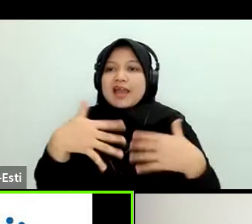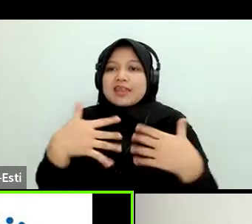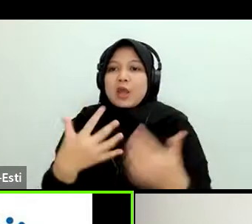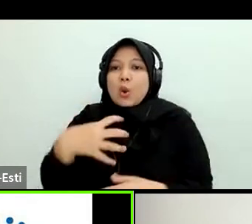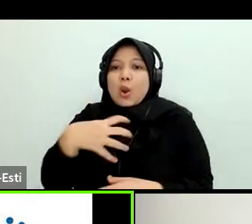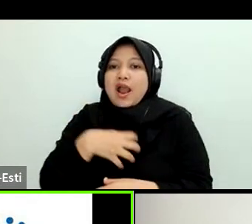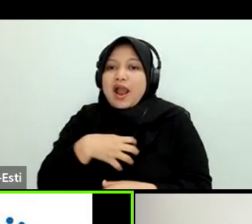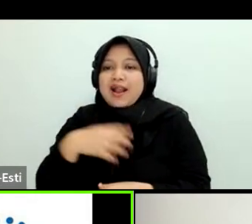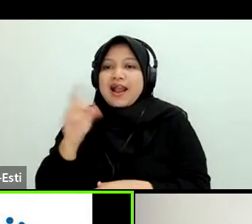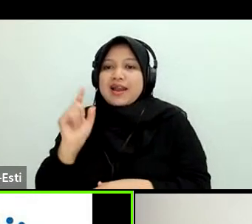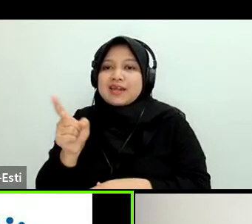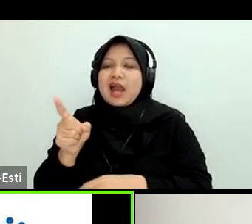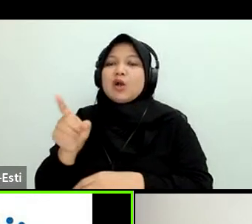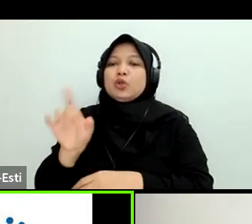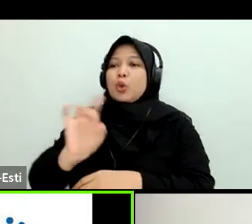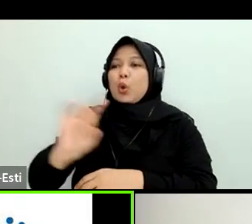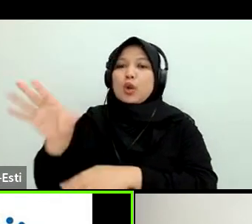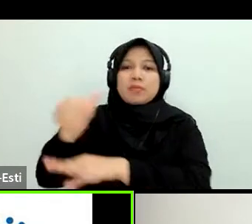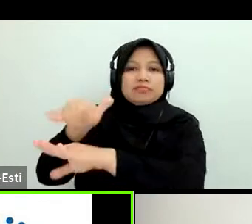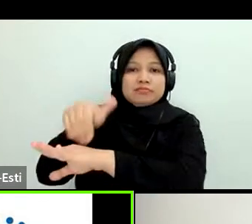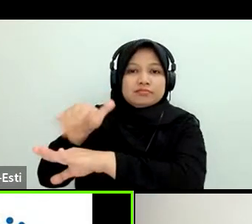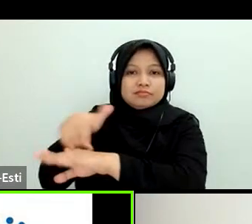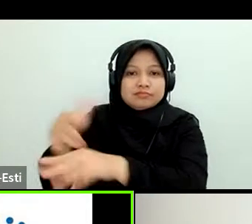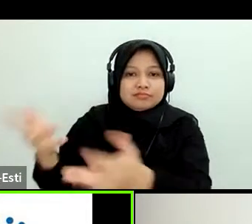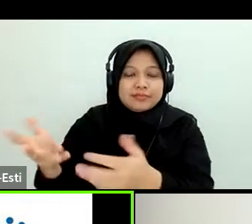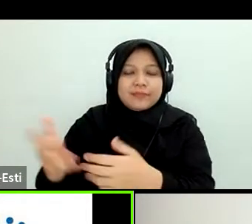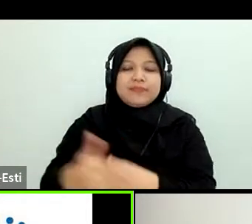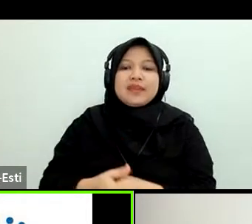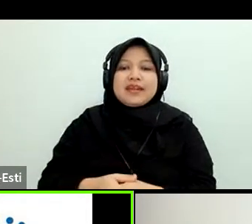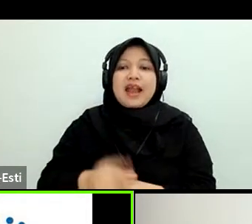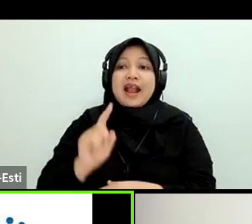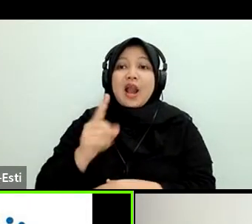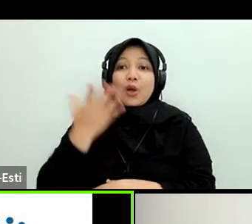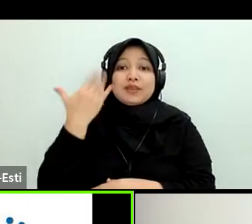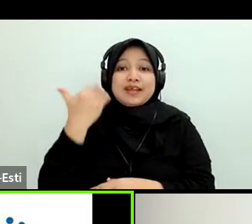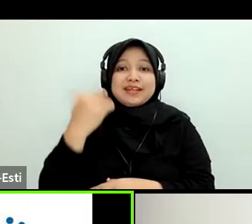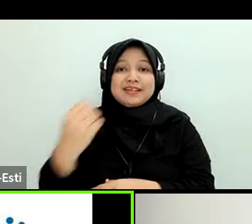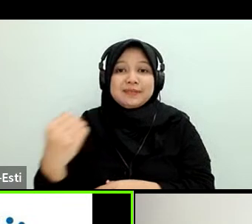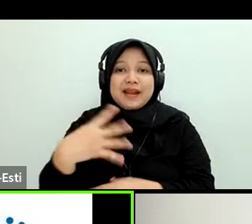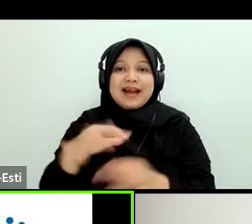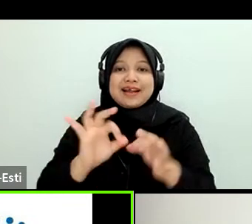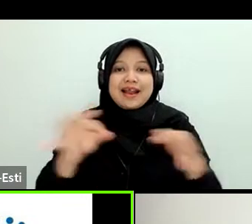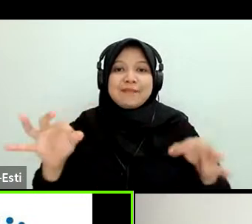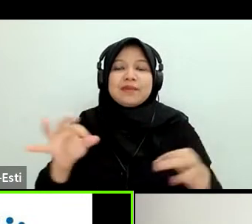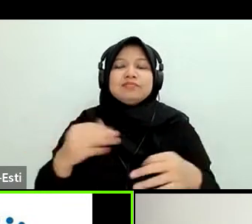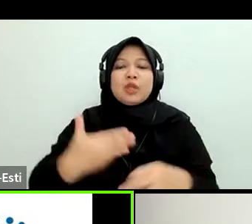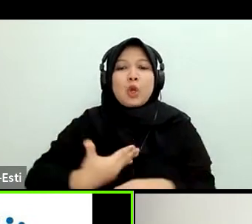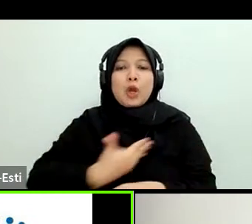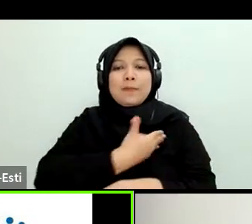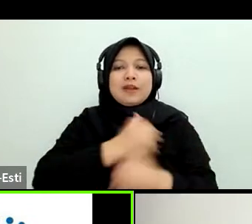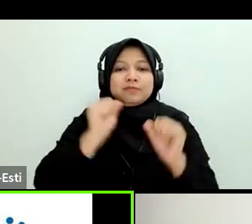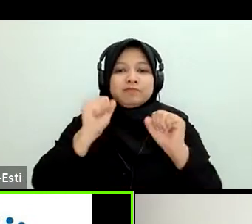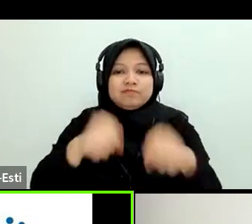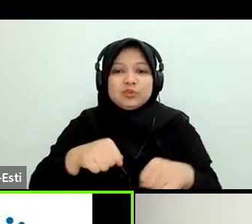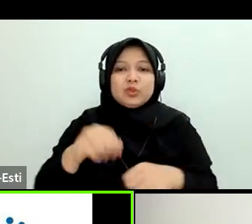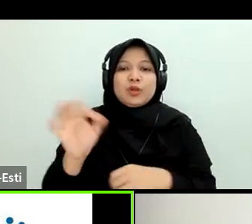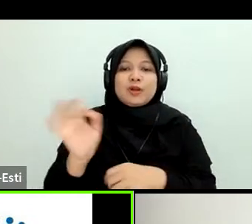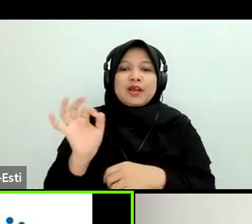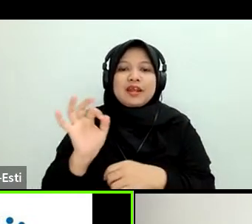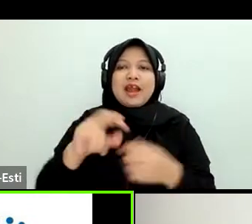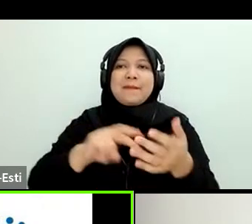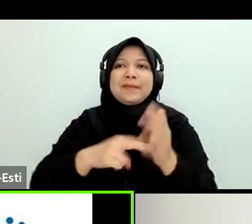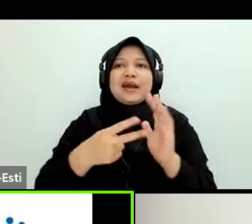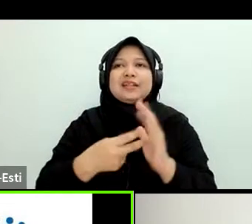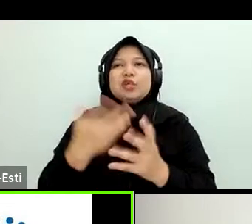tanpa persetujuan korban itu memang ini three Perti mencicipi kasih menyederhanakan